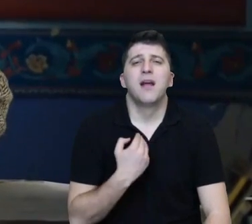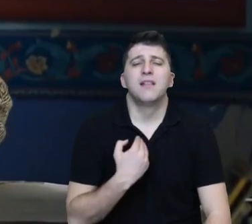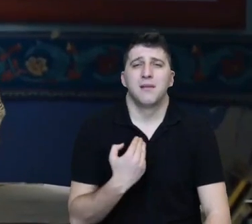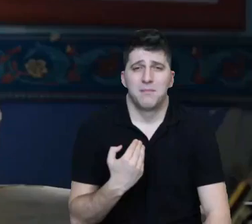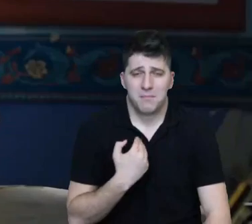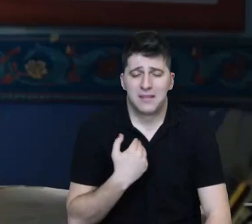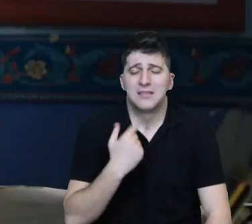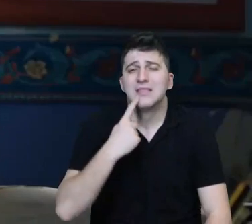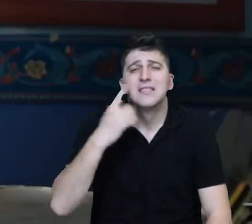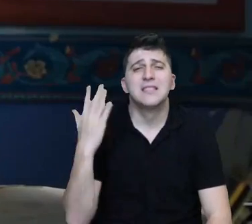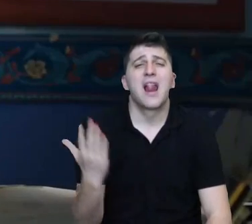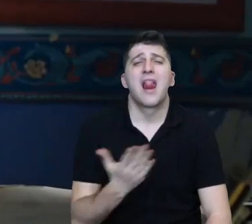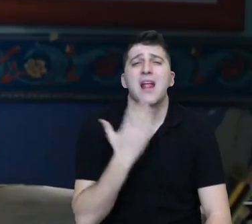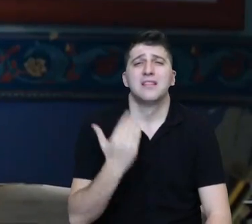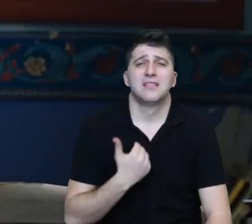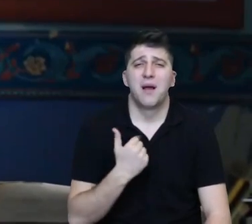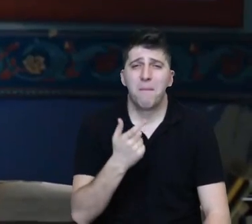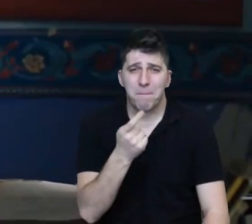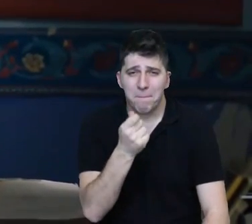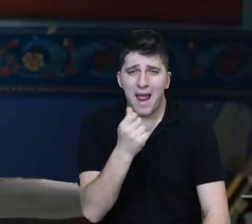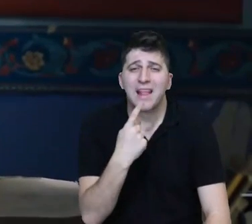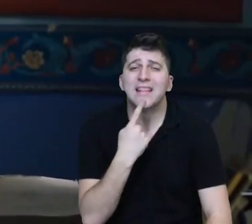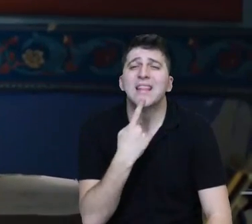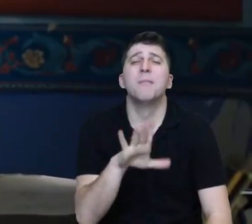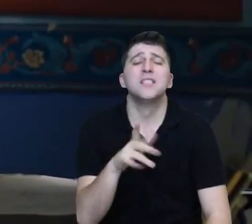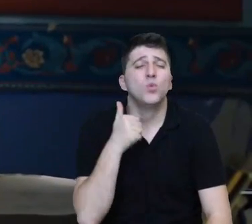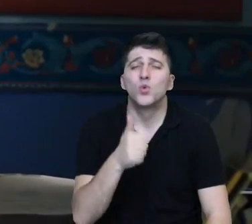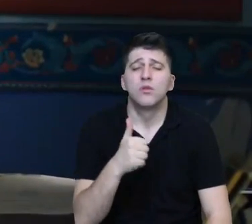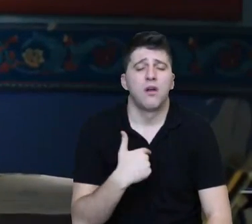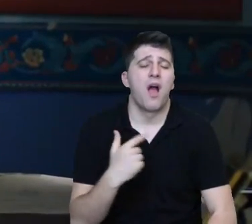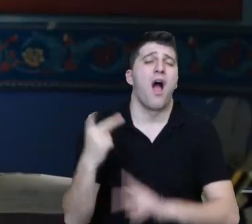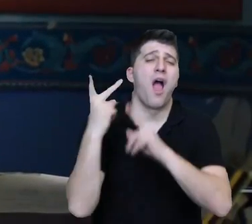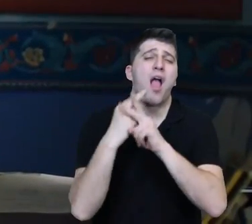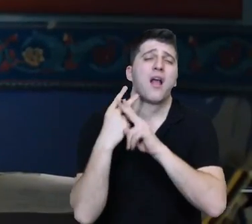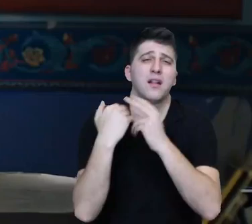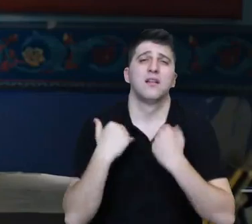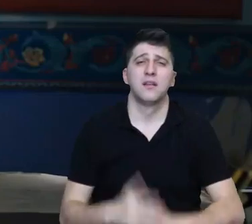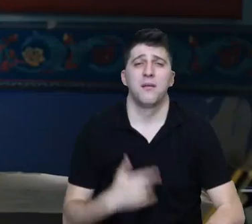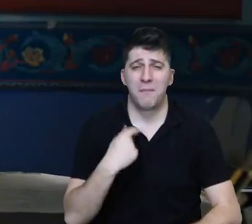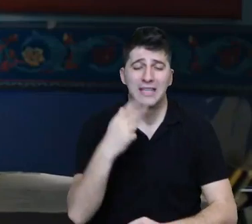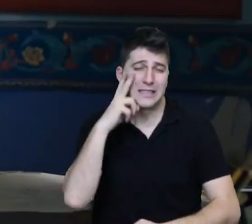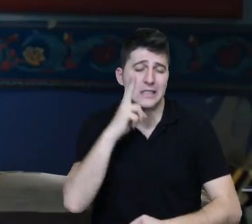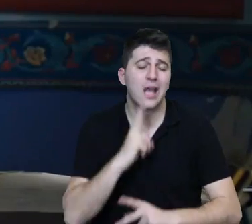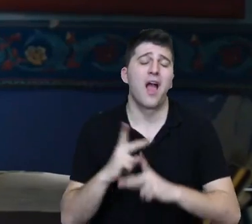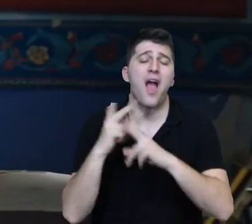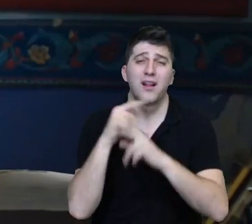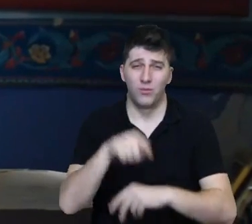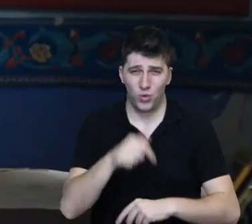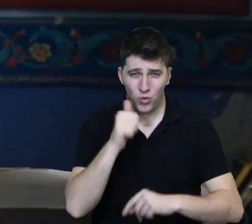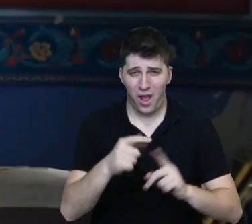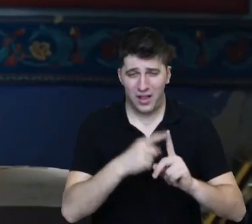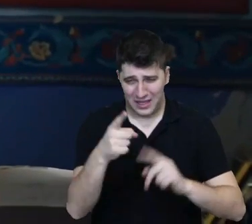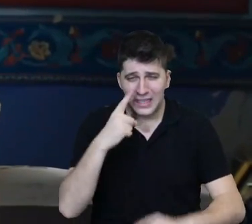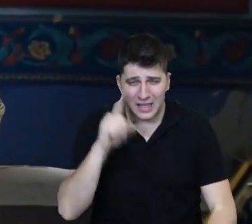Ben var ya yıllardır paraya para demeyeceğim günün hayalini kurdum ben ya. Ben bugüne kadar inanın